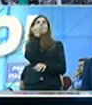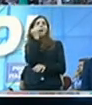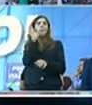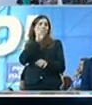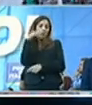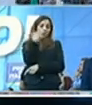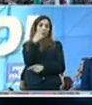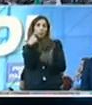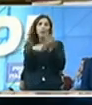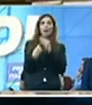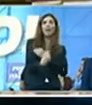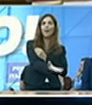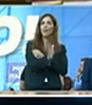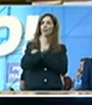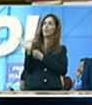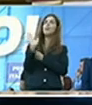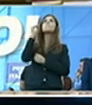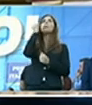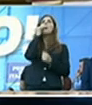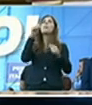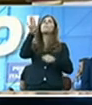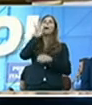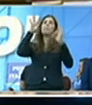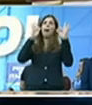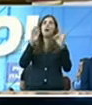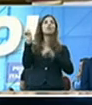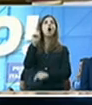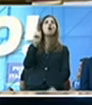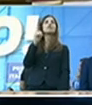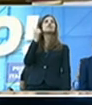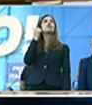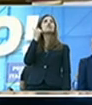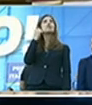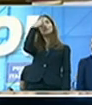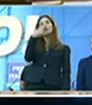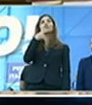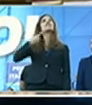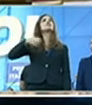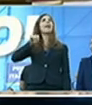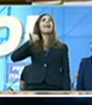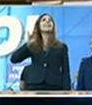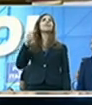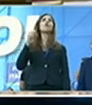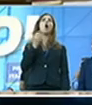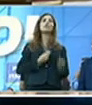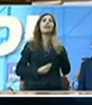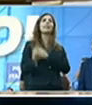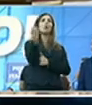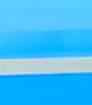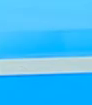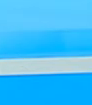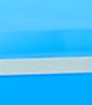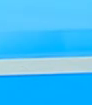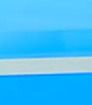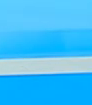meriterebbe di sparire dalla rappresentazione pubblica. In realtà è una sua forza intrinseca Ma non è soltanto un fenomeno italiano,